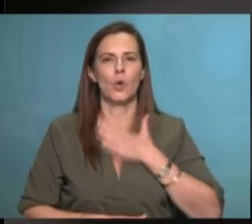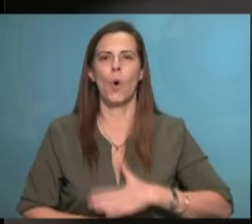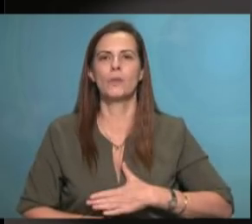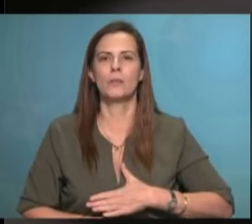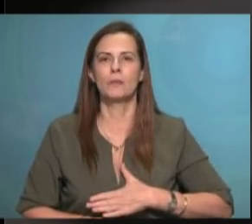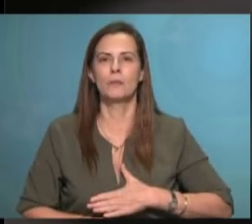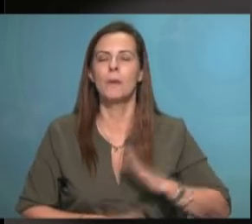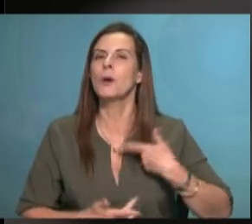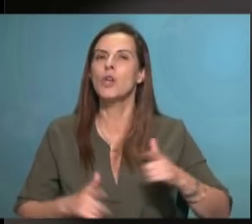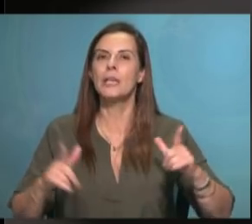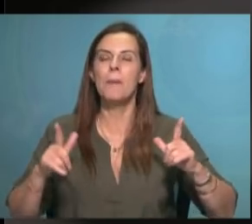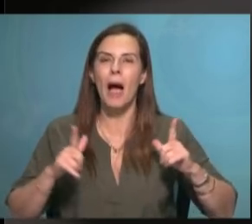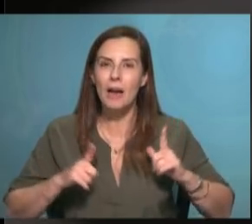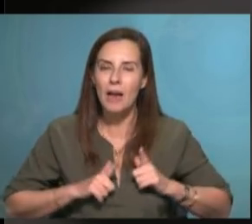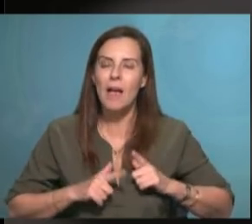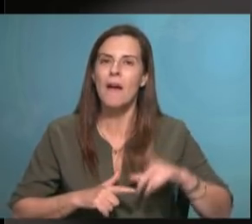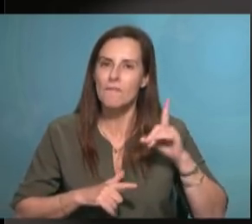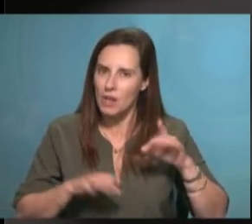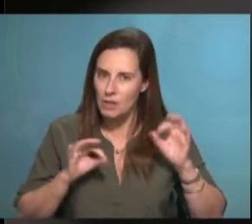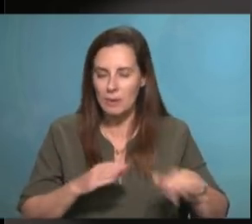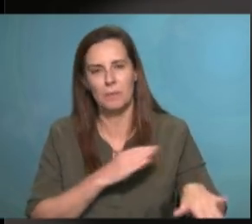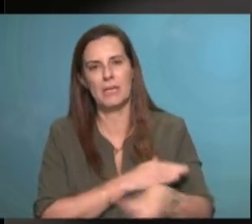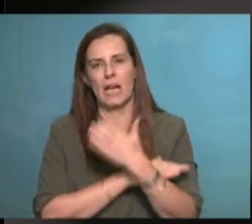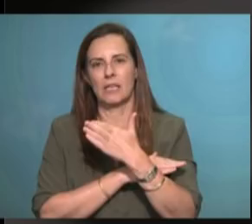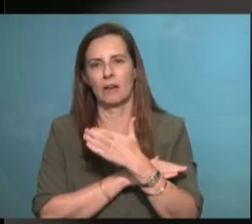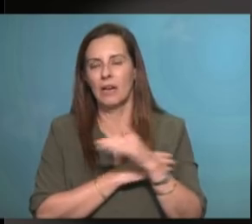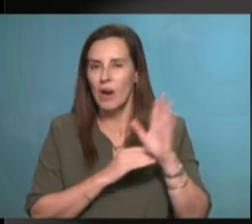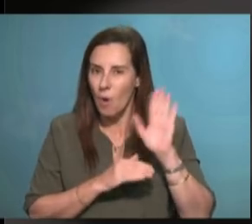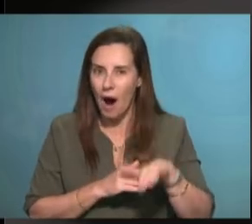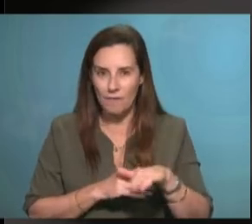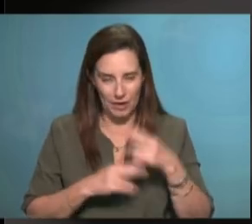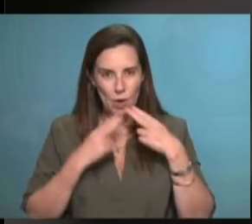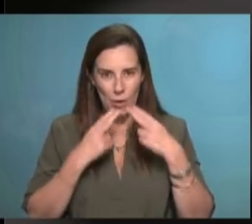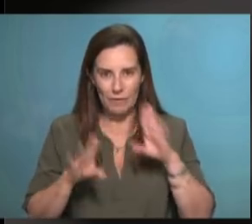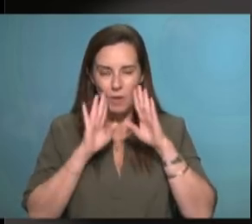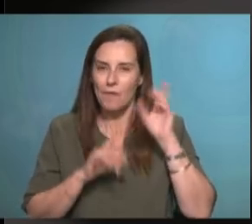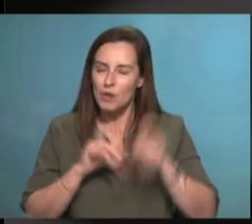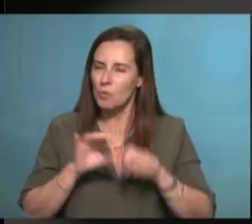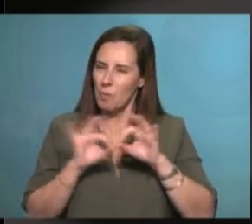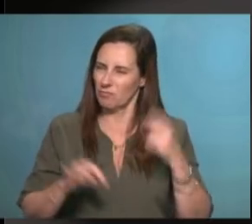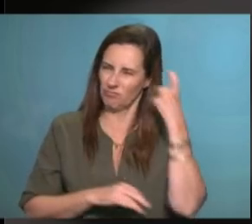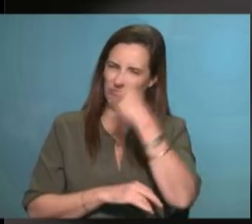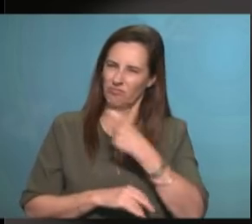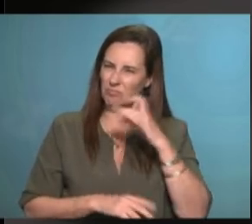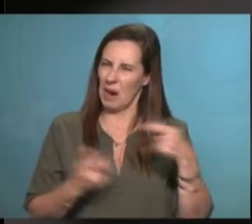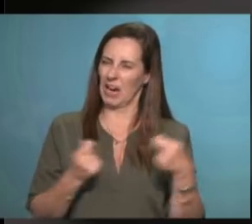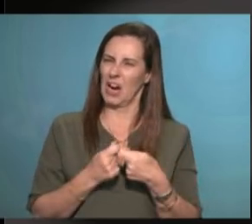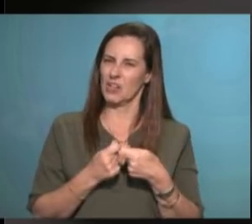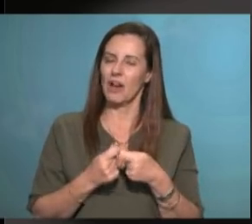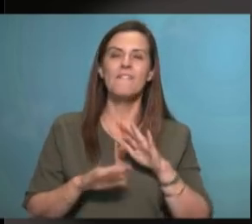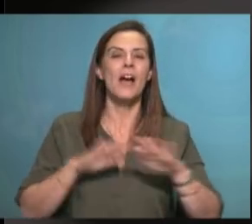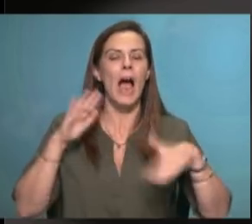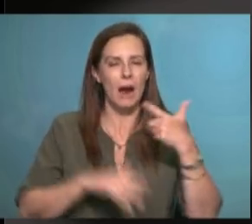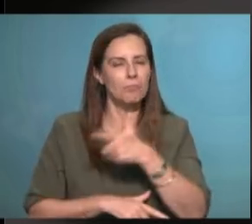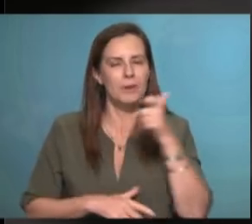אני ממתין לו, ואז הוא בעצם יצא לדרך, הוא עוד הספיק להגיב על הפוסט הזה, ואנשים בהתחלה תהו על מה אתה מדבר, ורק אחרי הפיגוע